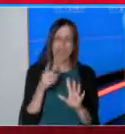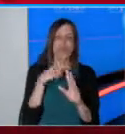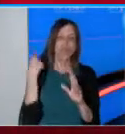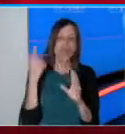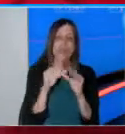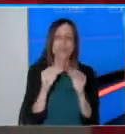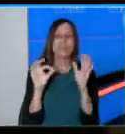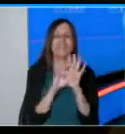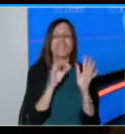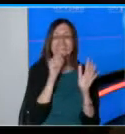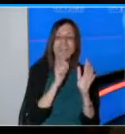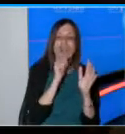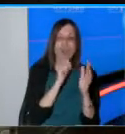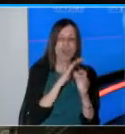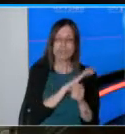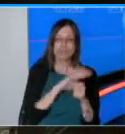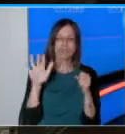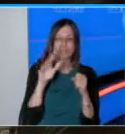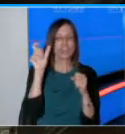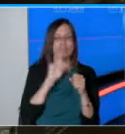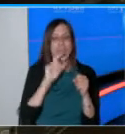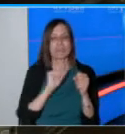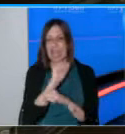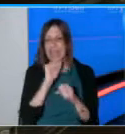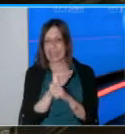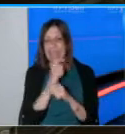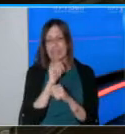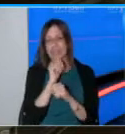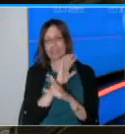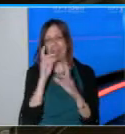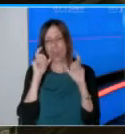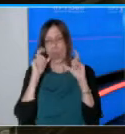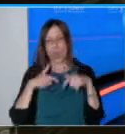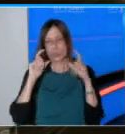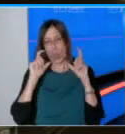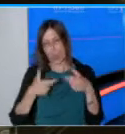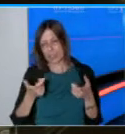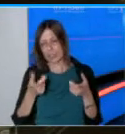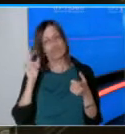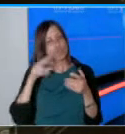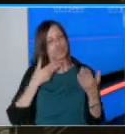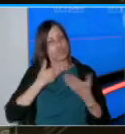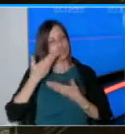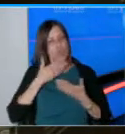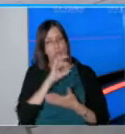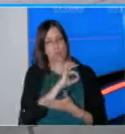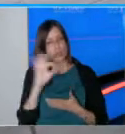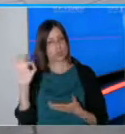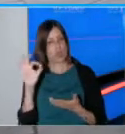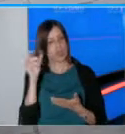עם תו ירוק, ואנשים לא מקטרים ולא רוצים רק להוריד, להוריד, להוריד. ויש שיתוף פעולה נהדר,